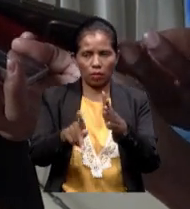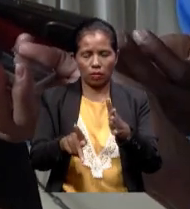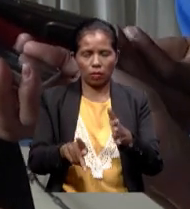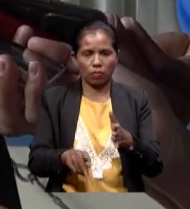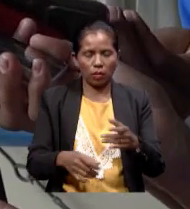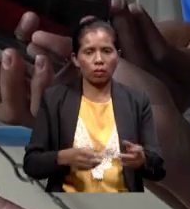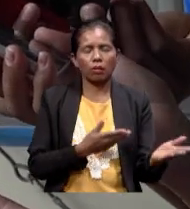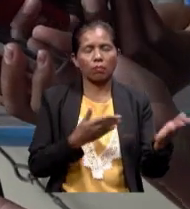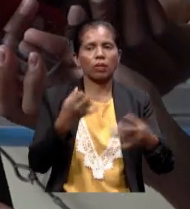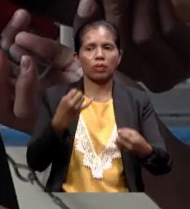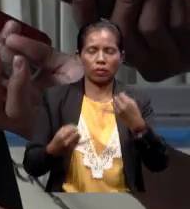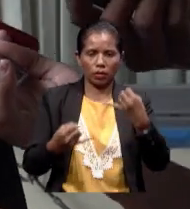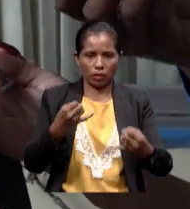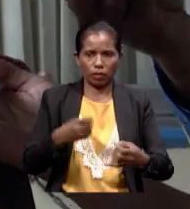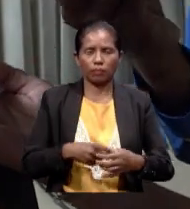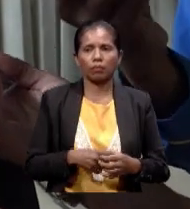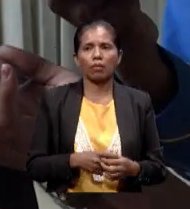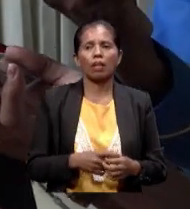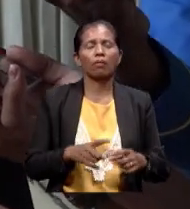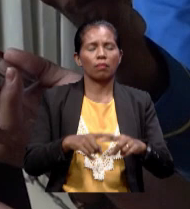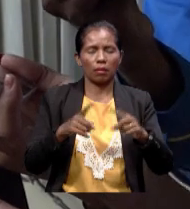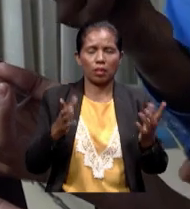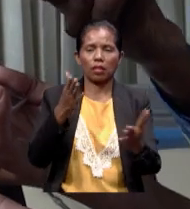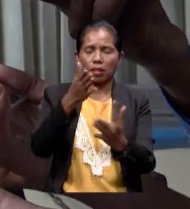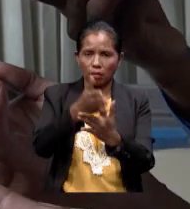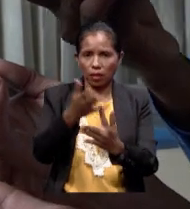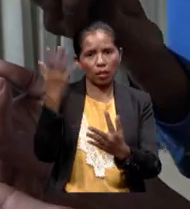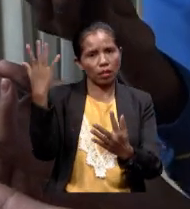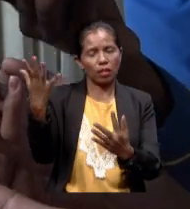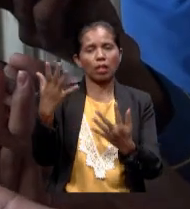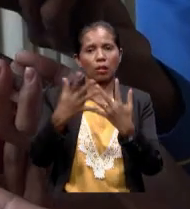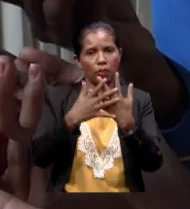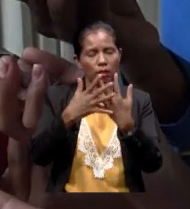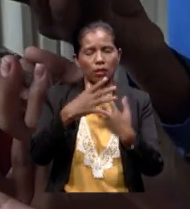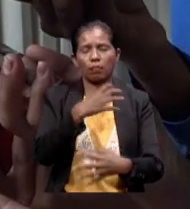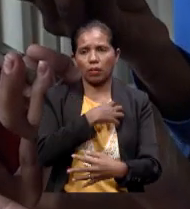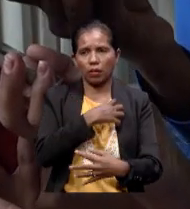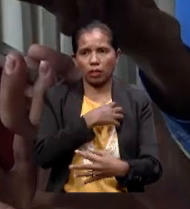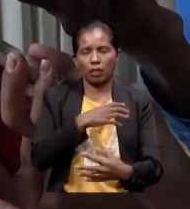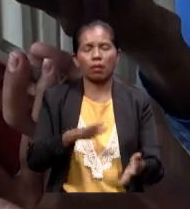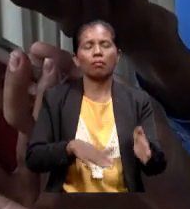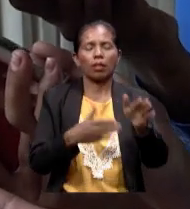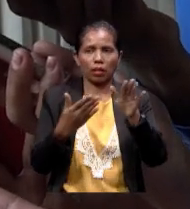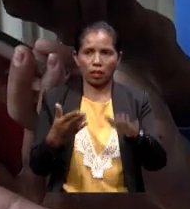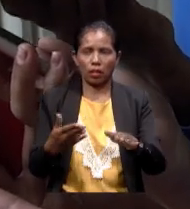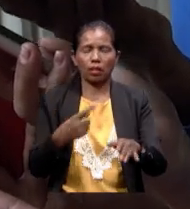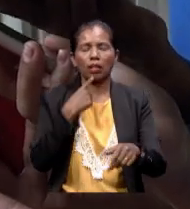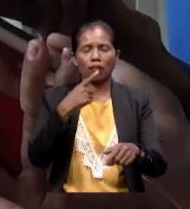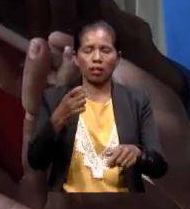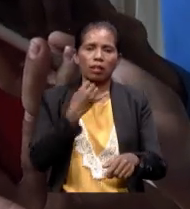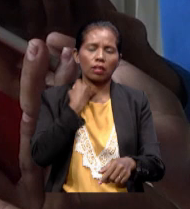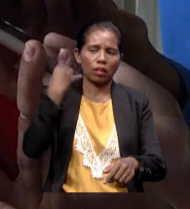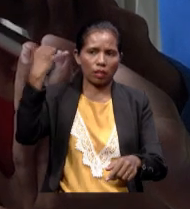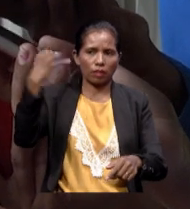na edune. Mas bem, tama tia é neba, mate fale, dia angata minha taraan.